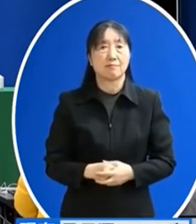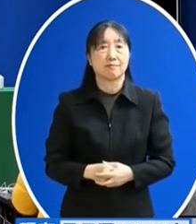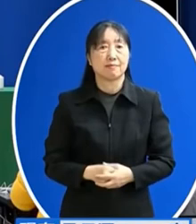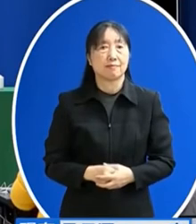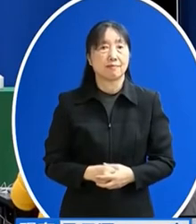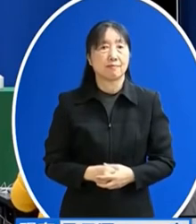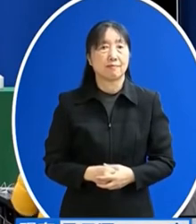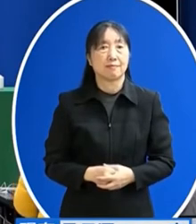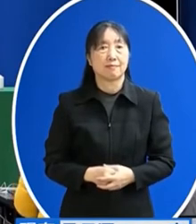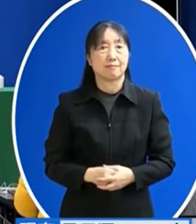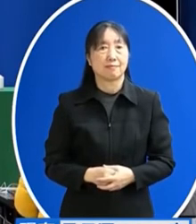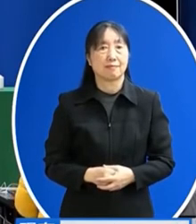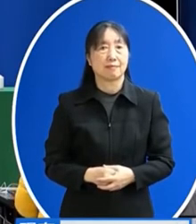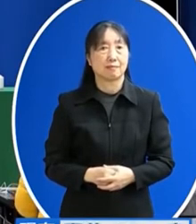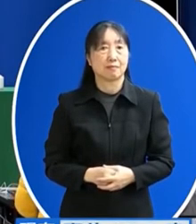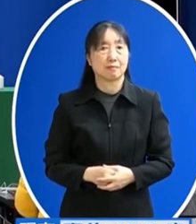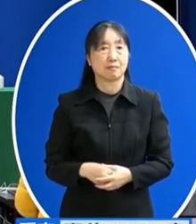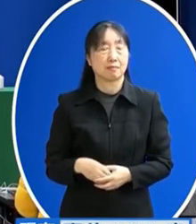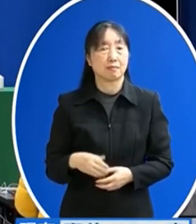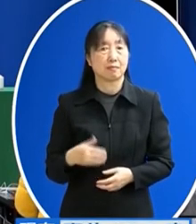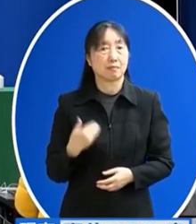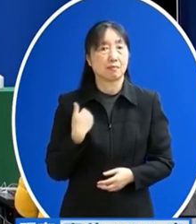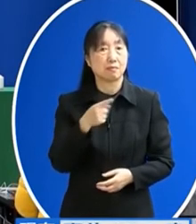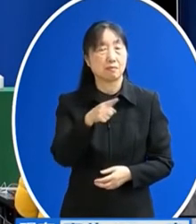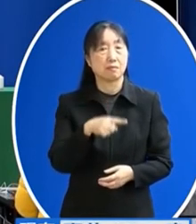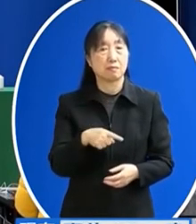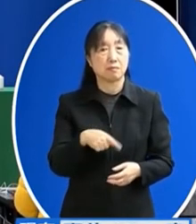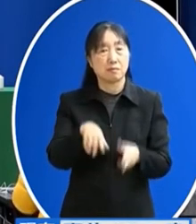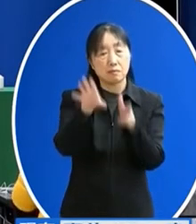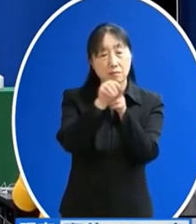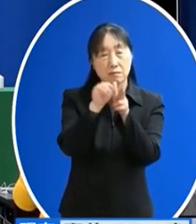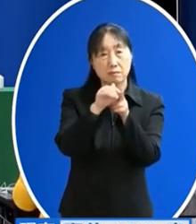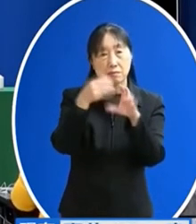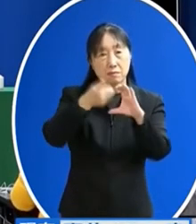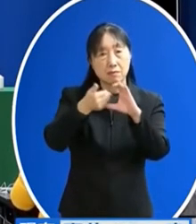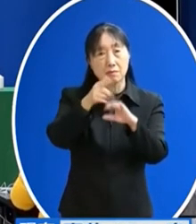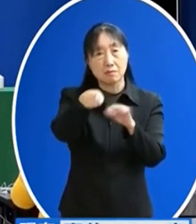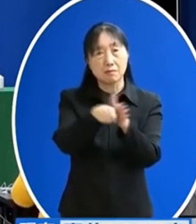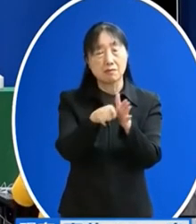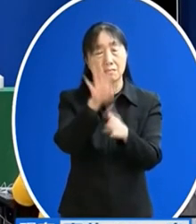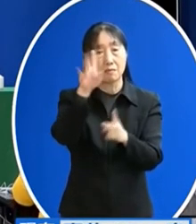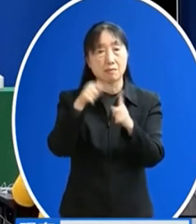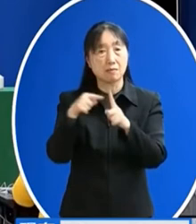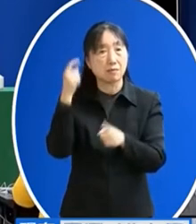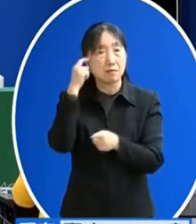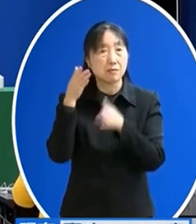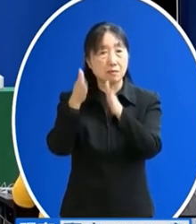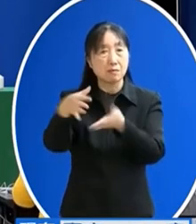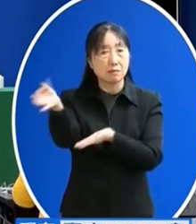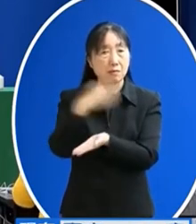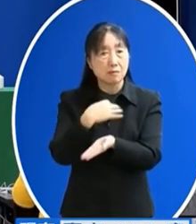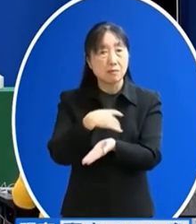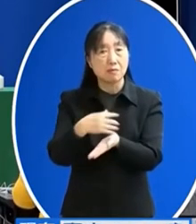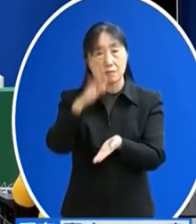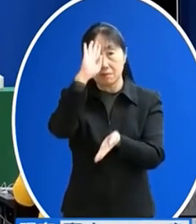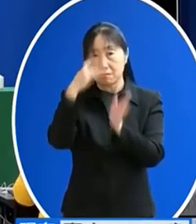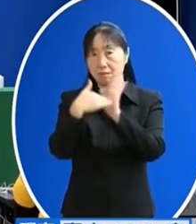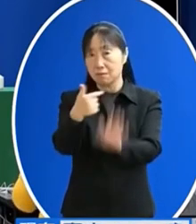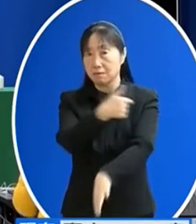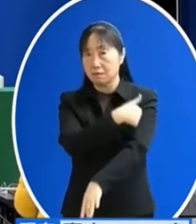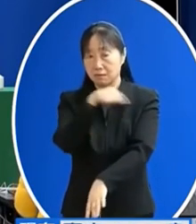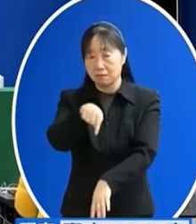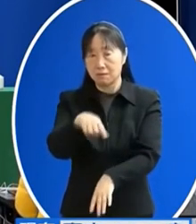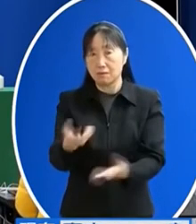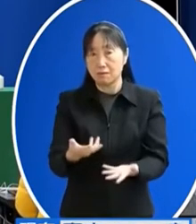有就是台北市长柯文哲，因为在录制节目的时候聊到说，有人向他兜售新冠疫苗，但是他认为